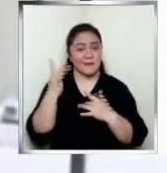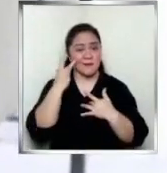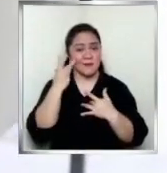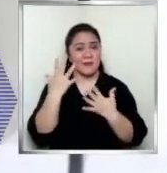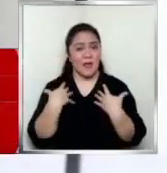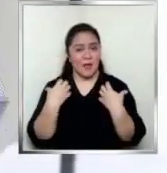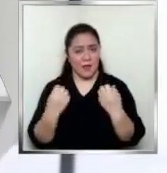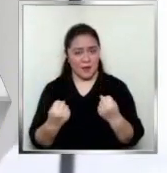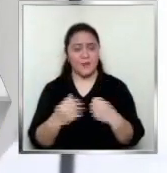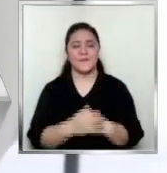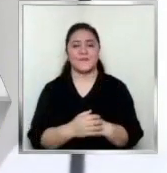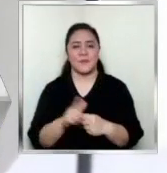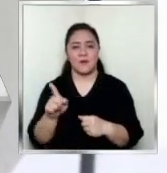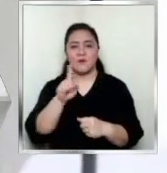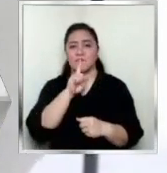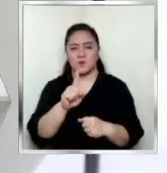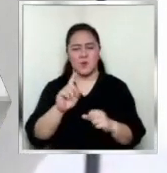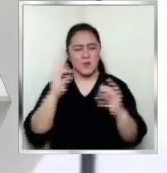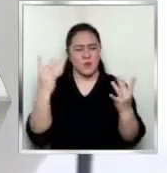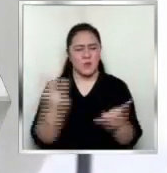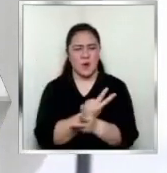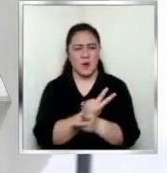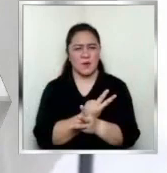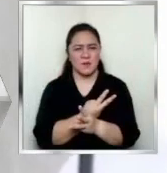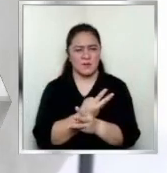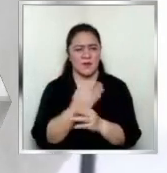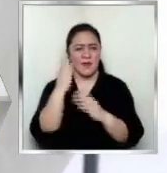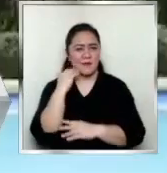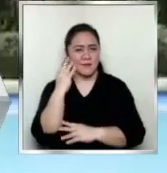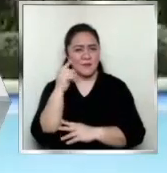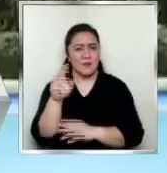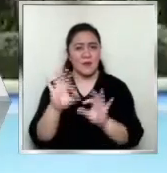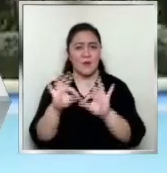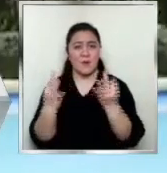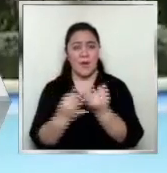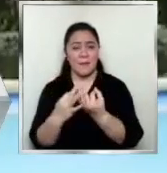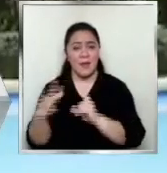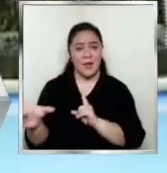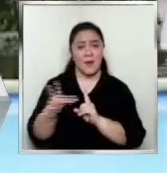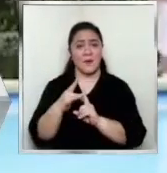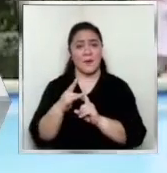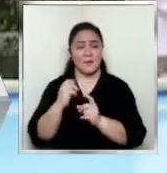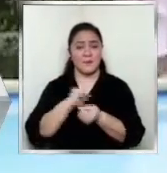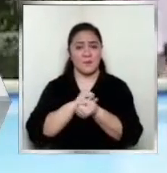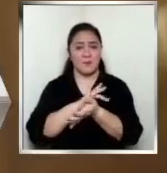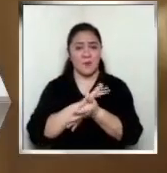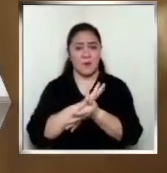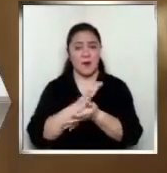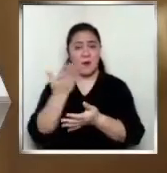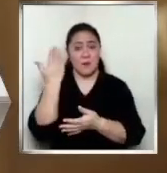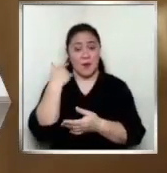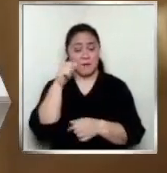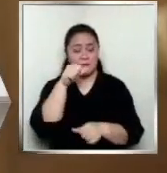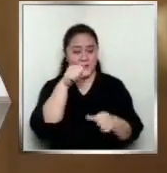Itinuturing na nightmare ni Vin Abrenica nang tamaan ng kanyang pamilya ng COVID kamakailan. Matapos daw ang kanilang family gathering,